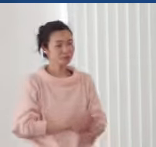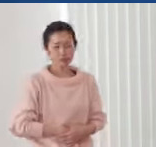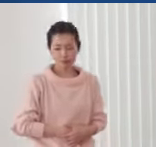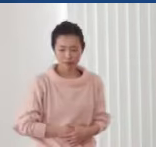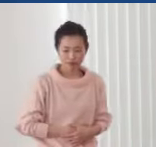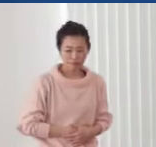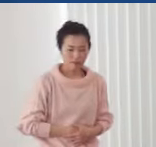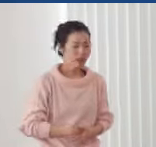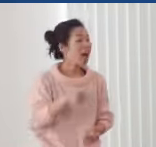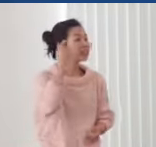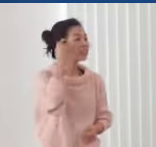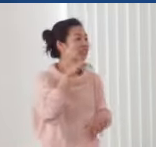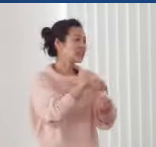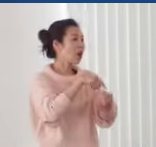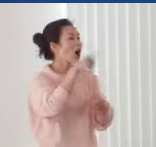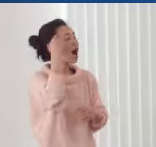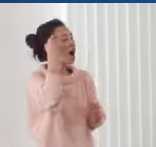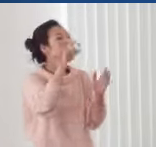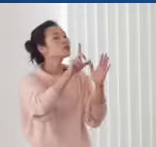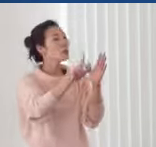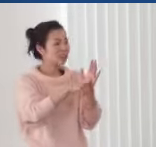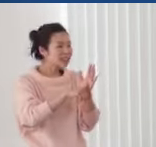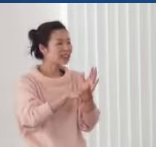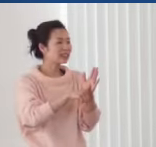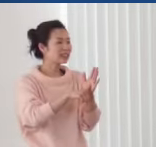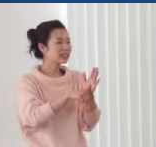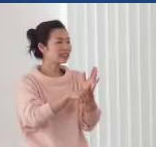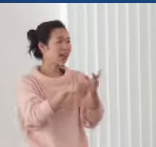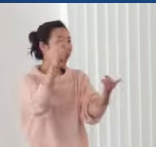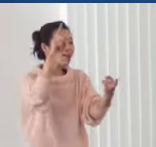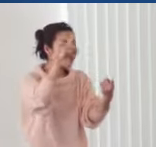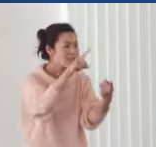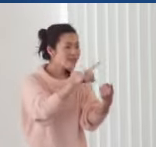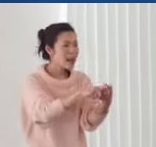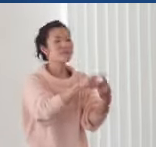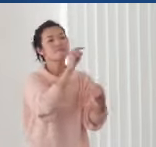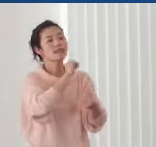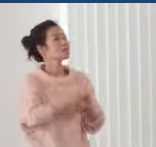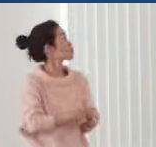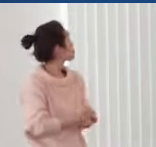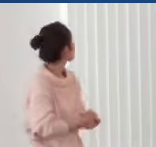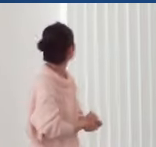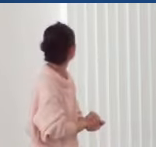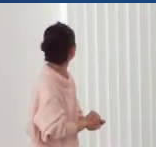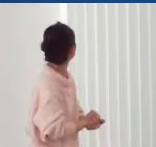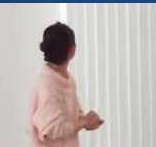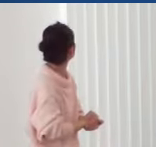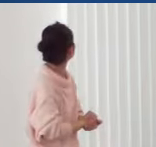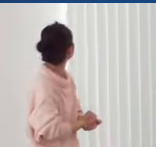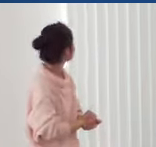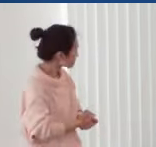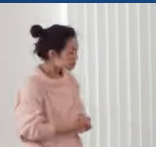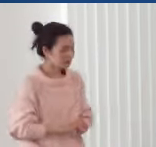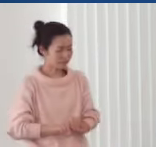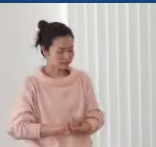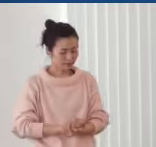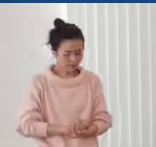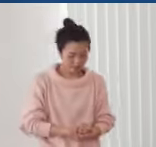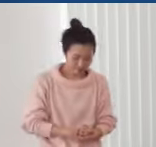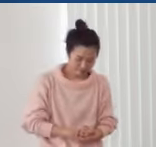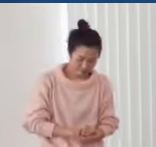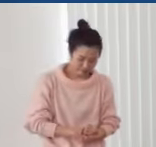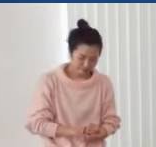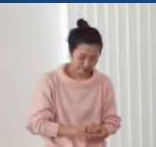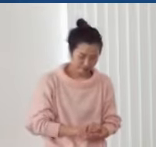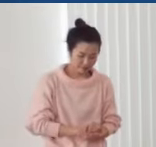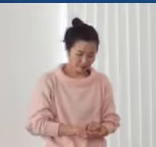を考えるときに、もう一つの側面はタイミングですね。で今日読んだこの伝道者の書の言葉はむしろタイミングの